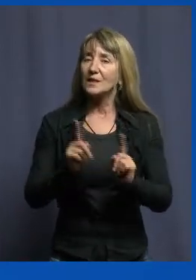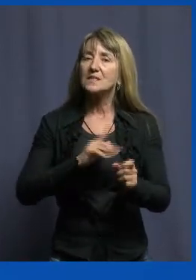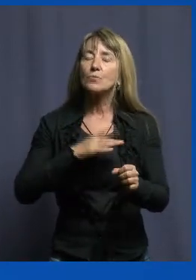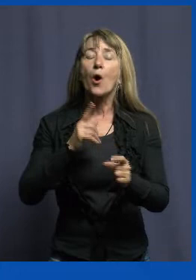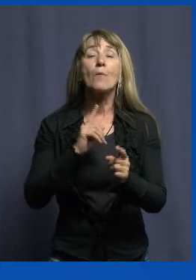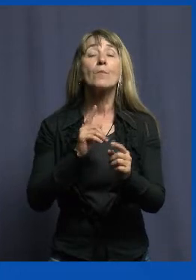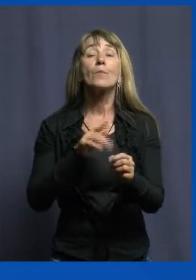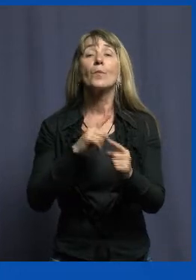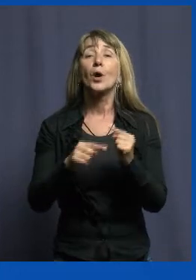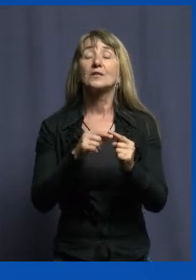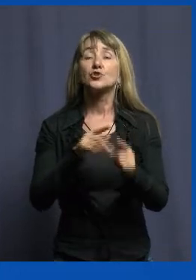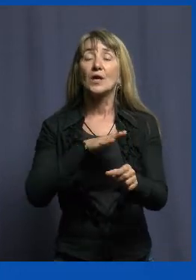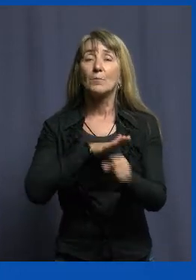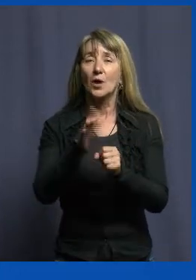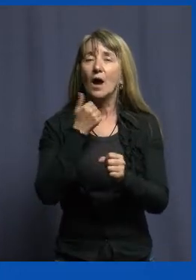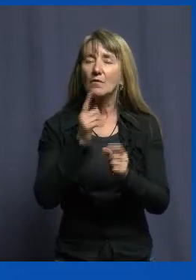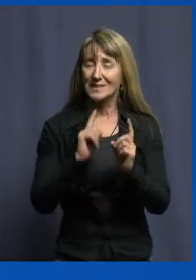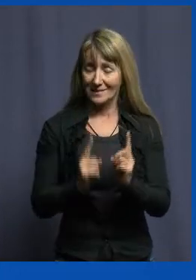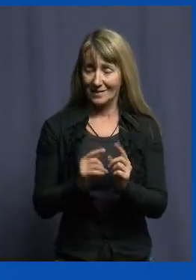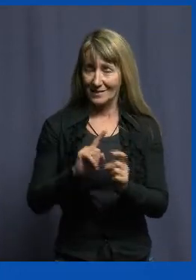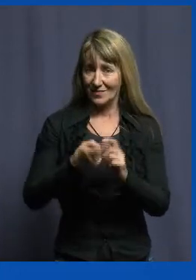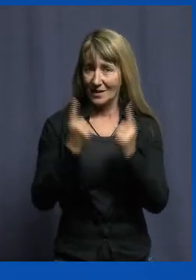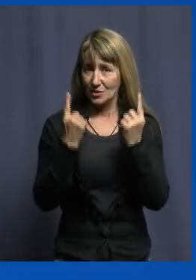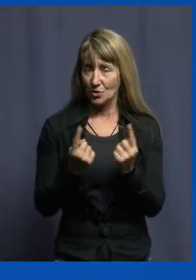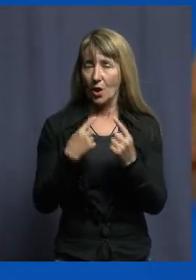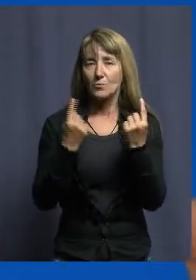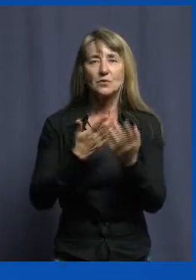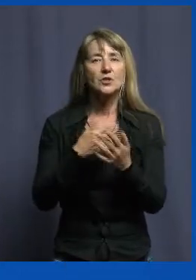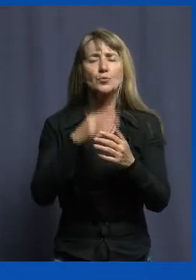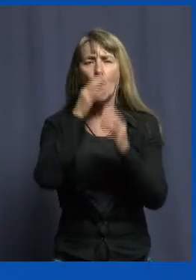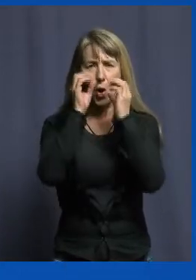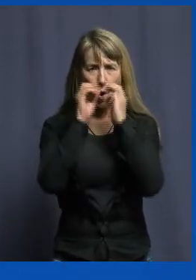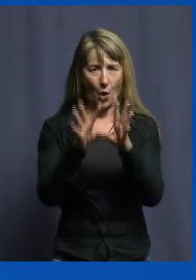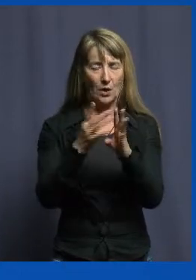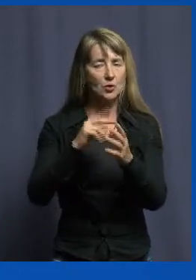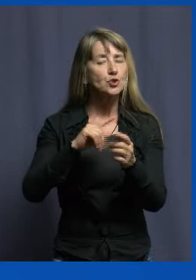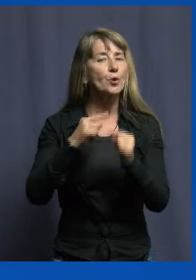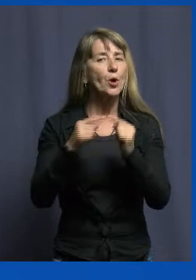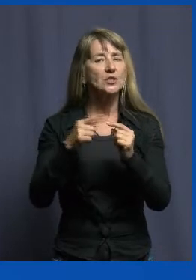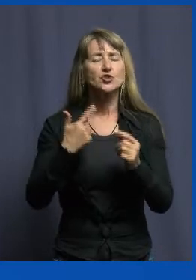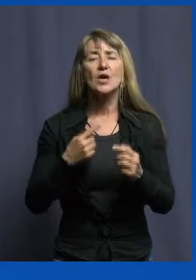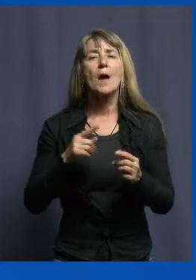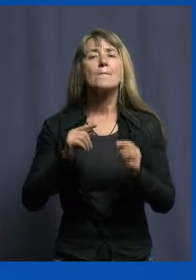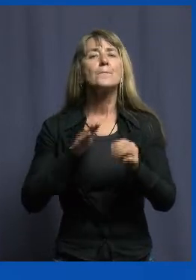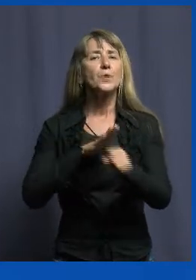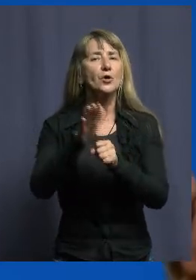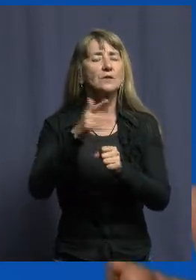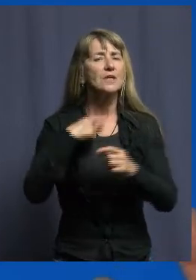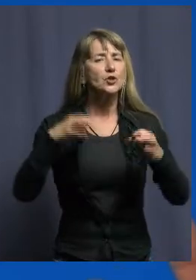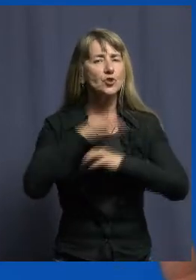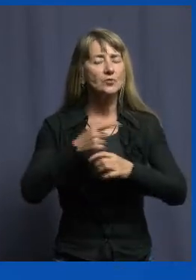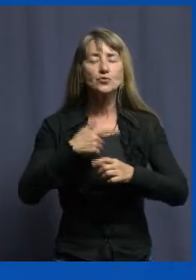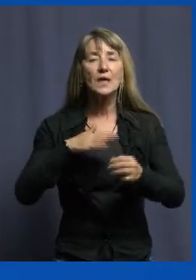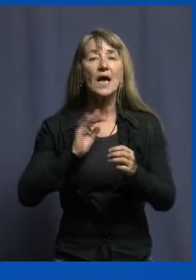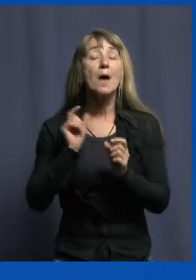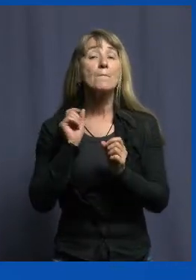politički protivnici, a kako nam sad stvari stoje, postoji nešto mnogo gore nego što je politički protivnik, nažalost. Dakle, to su neke poruke koje ja,